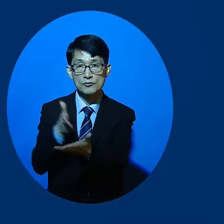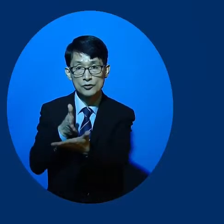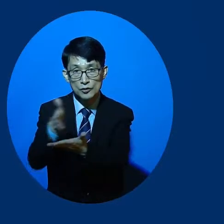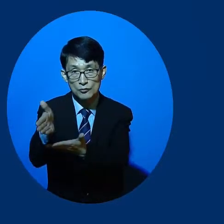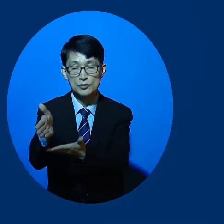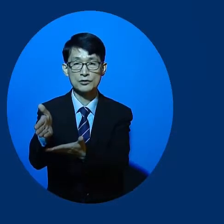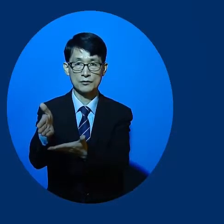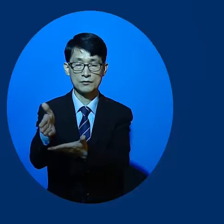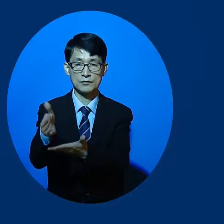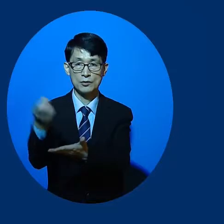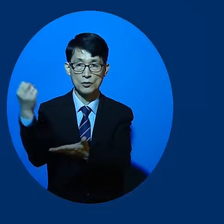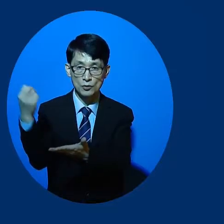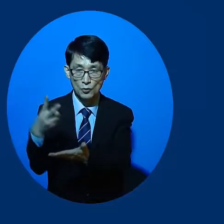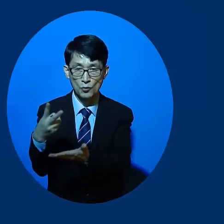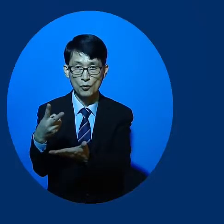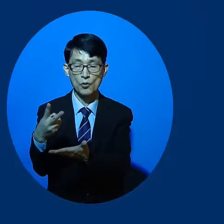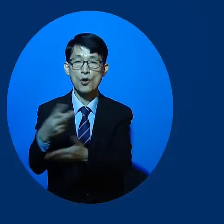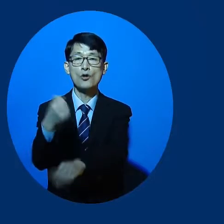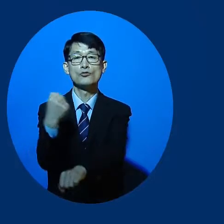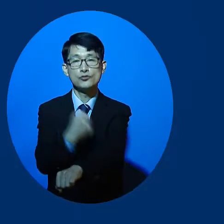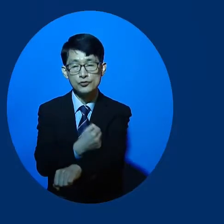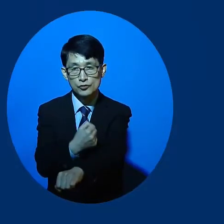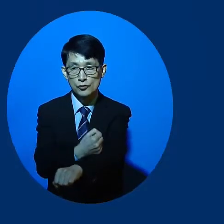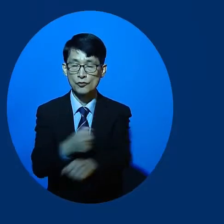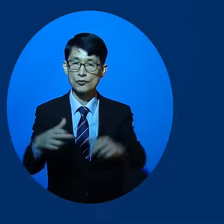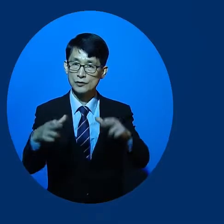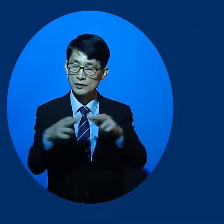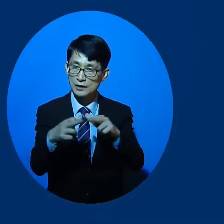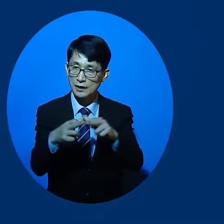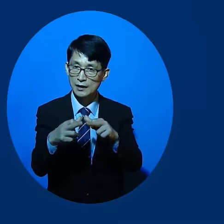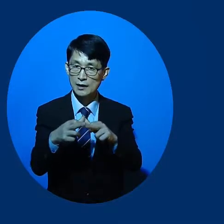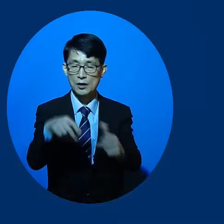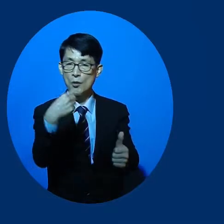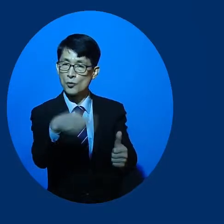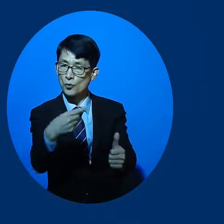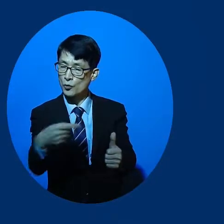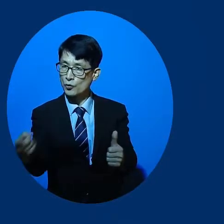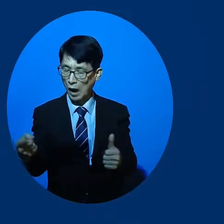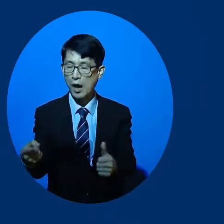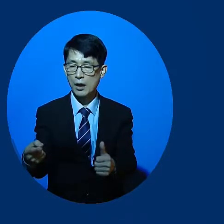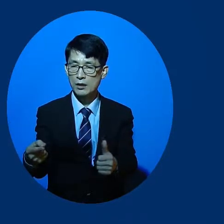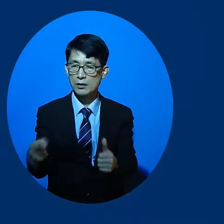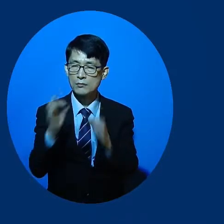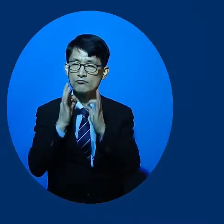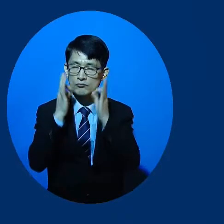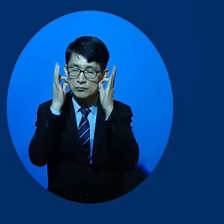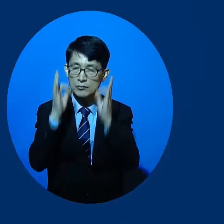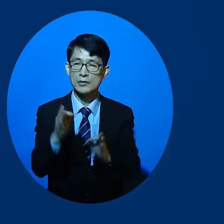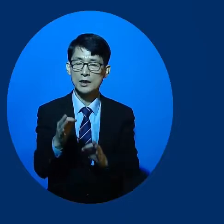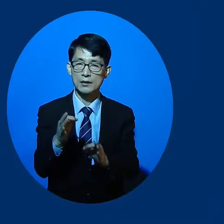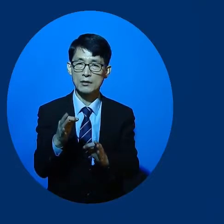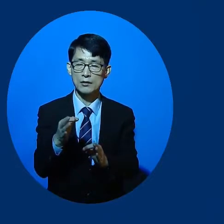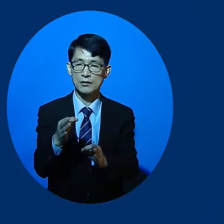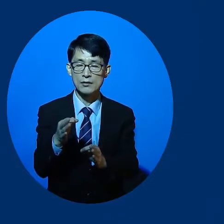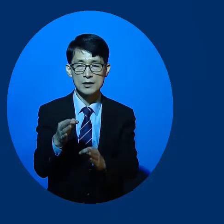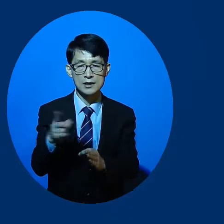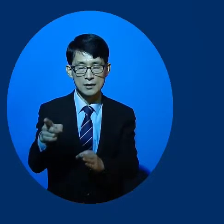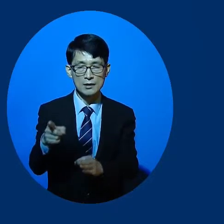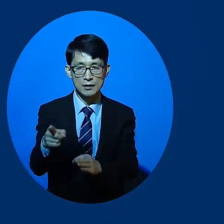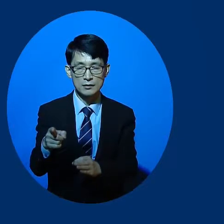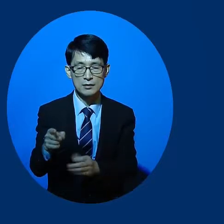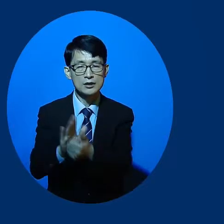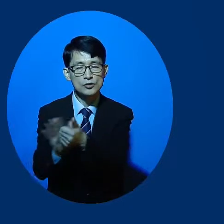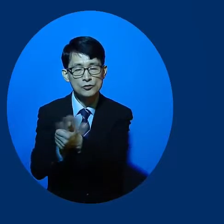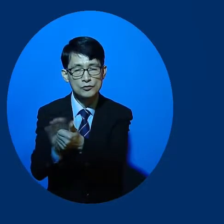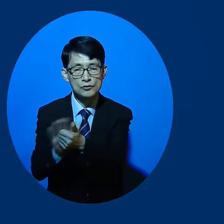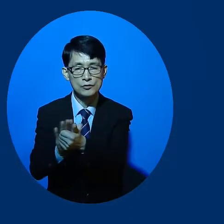고려하여 장애인 생활체육 지도자의 처우를 개선하여 장애인 생활체육 종사자로서의 자긍심을 제고해야 할